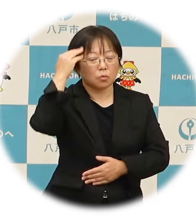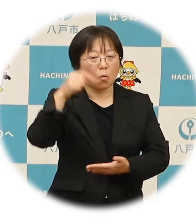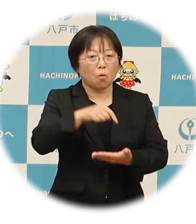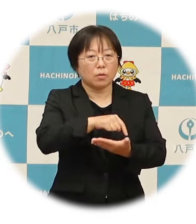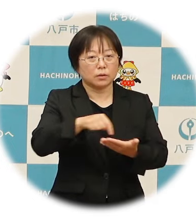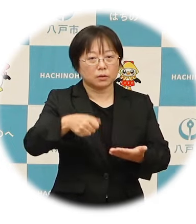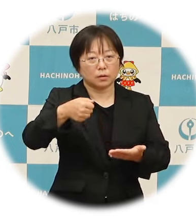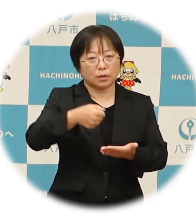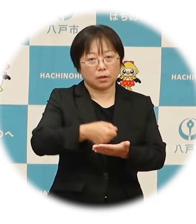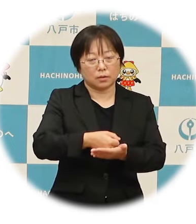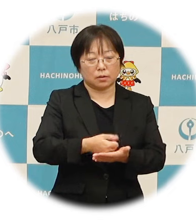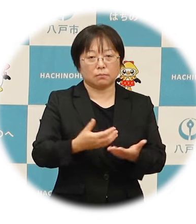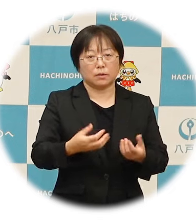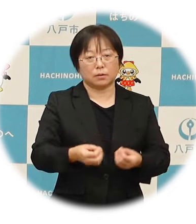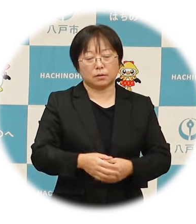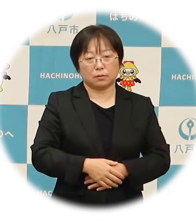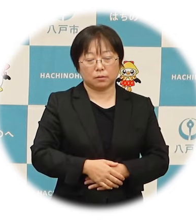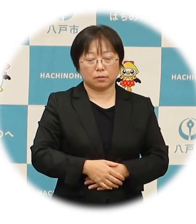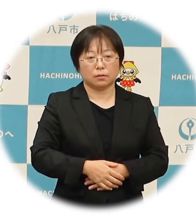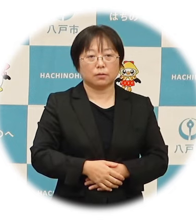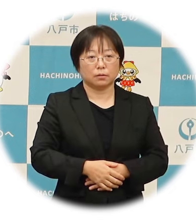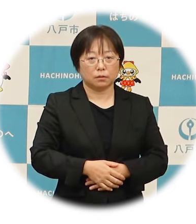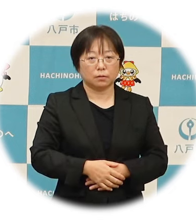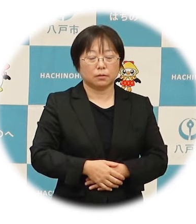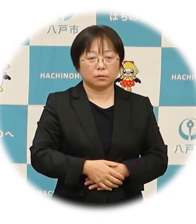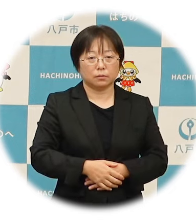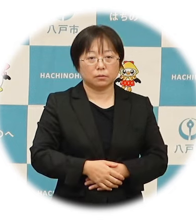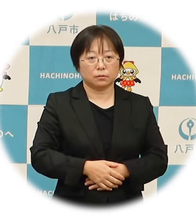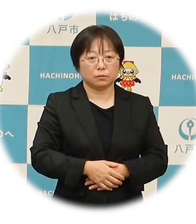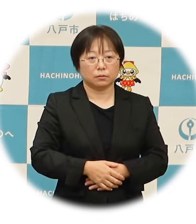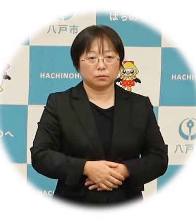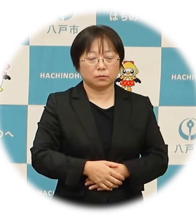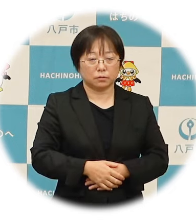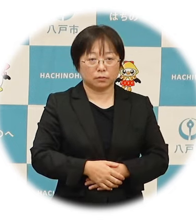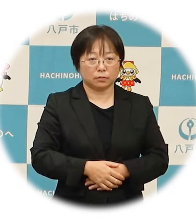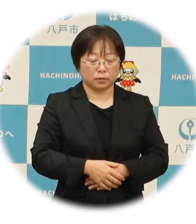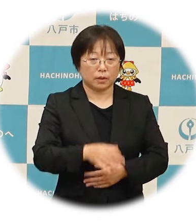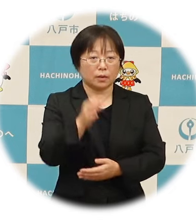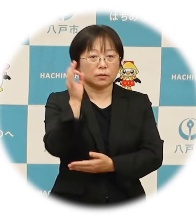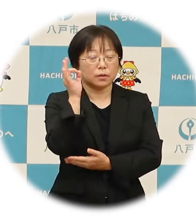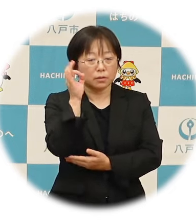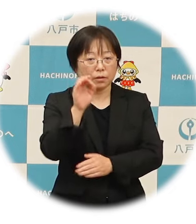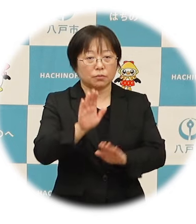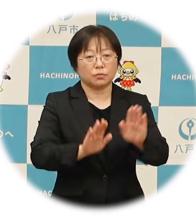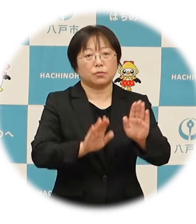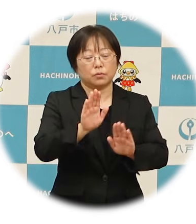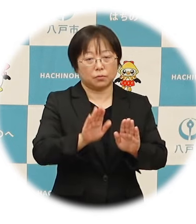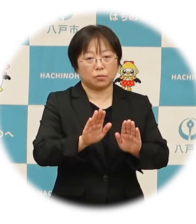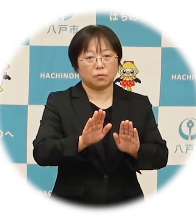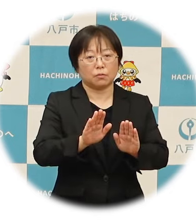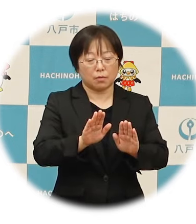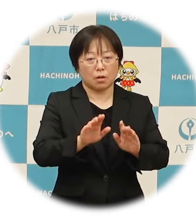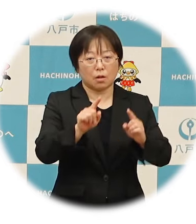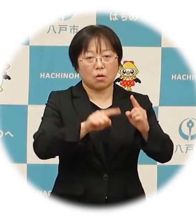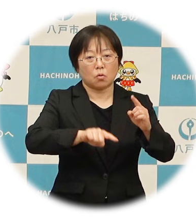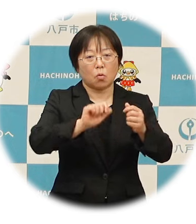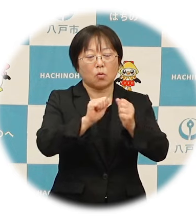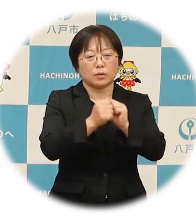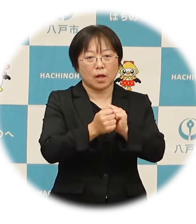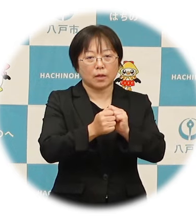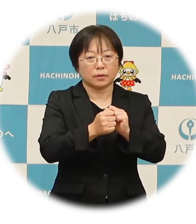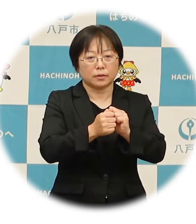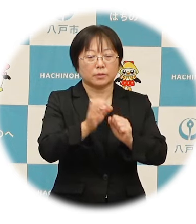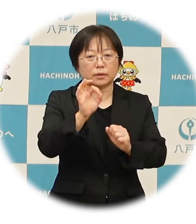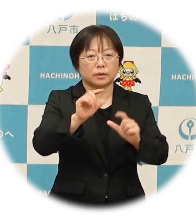決算となったものであります。また、財政指標につきましては、実質公債費比率